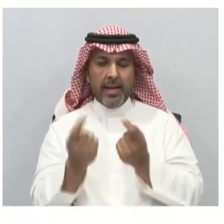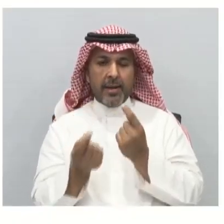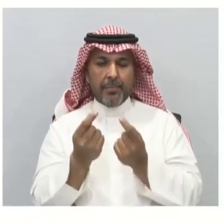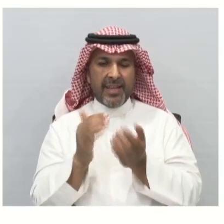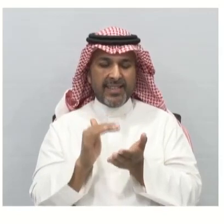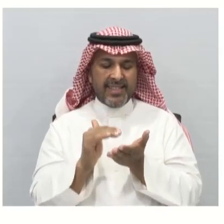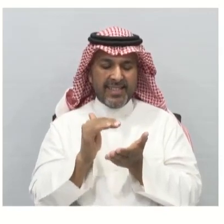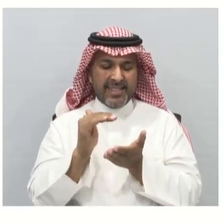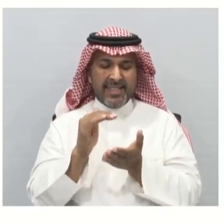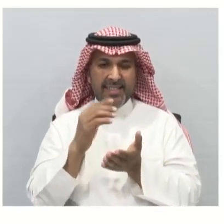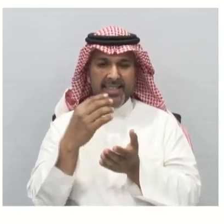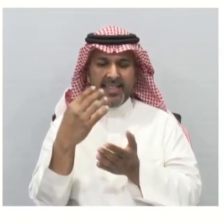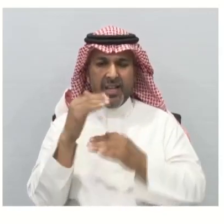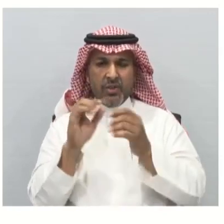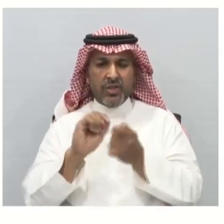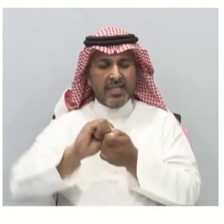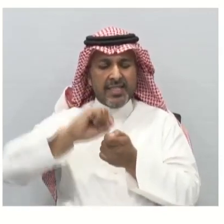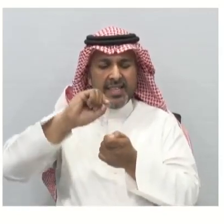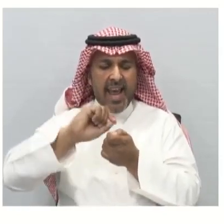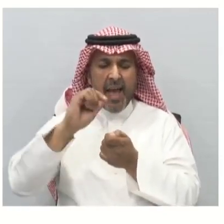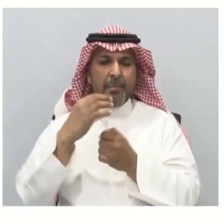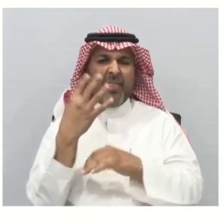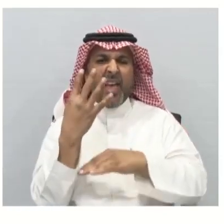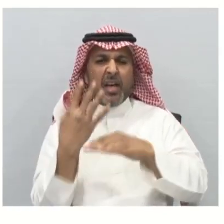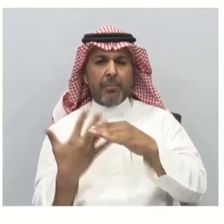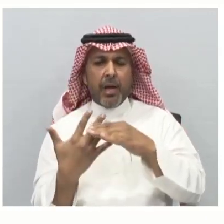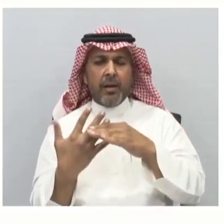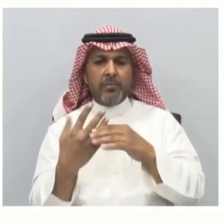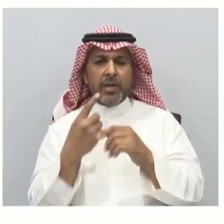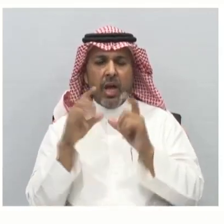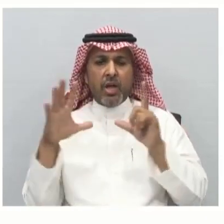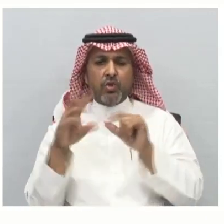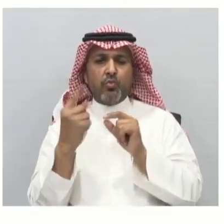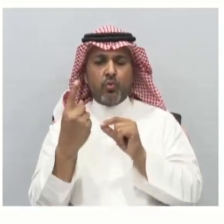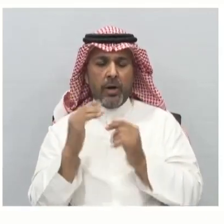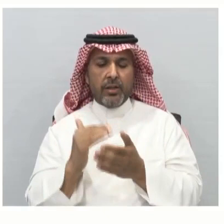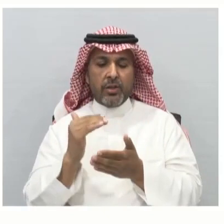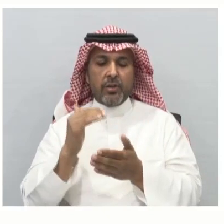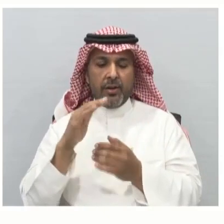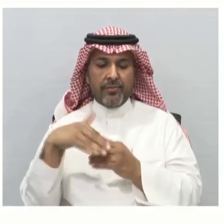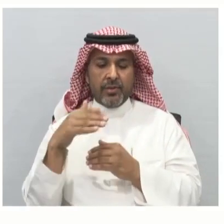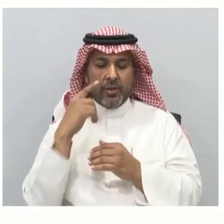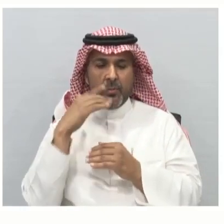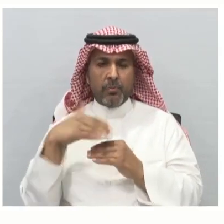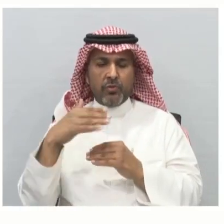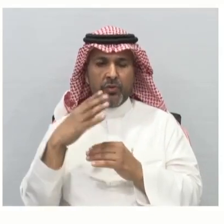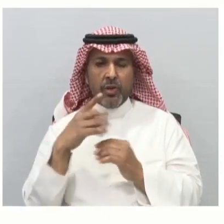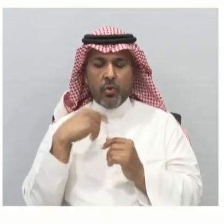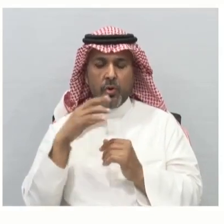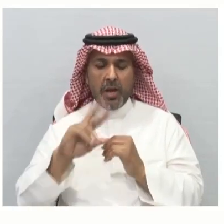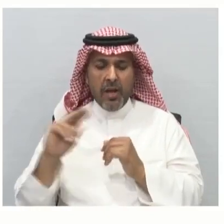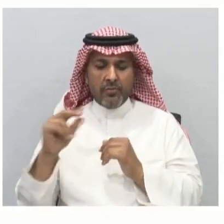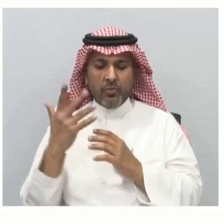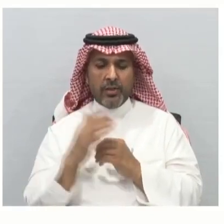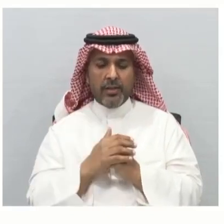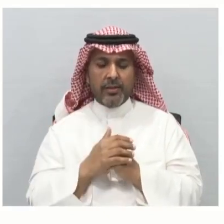اخماس سنتيمتر اسبوعيا اي الكسور العشريه الاتيه يكافئ اربعه اخماس كسر اي استخدام